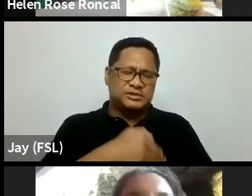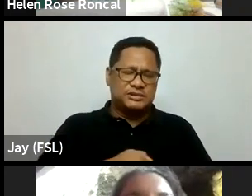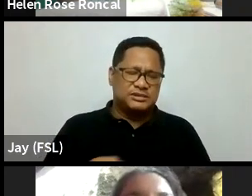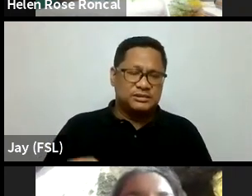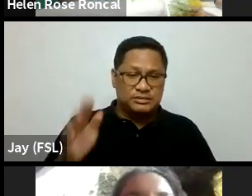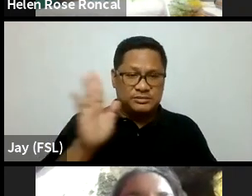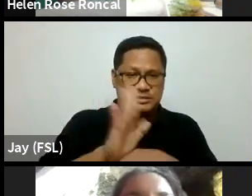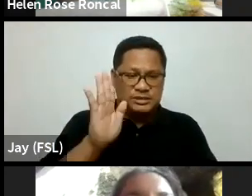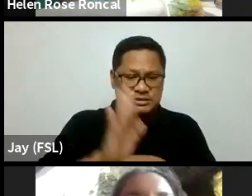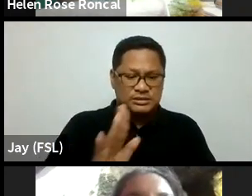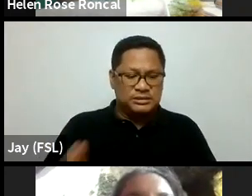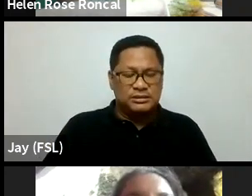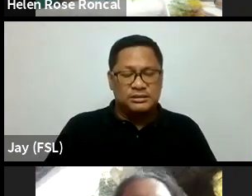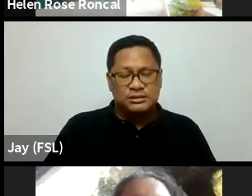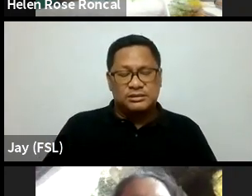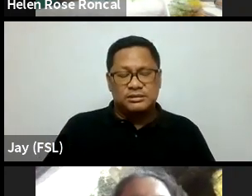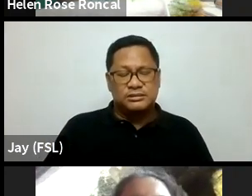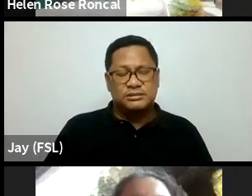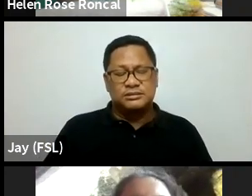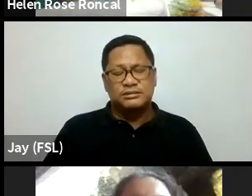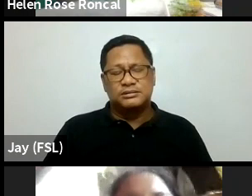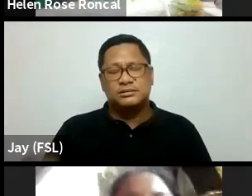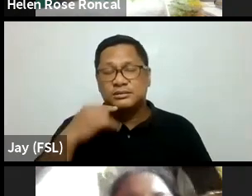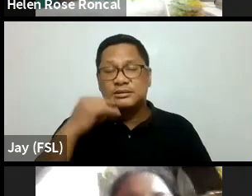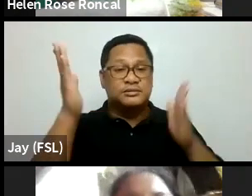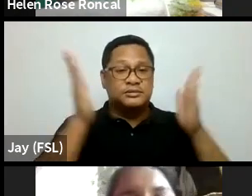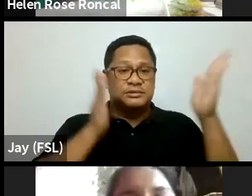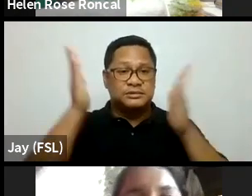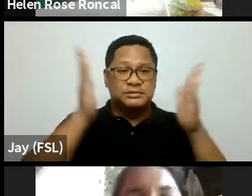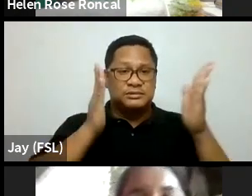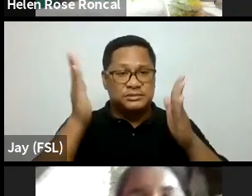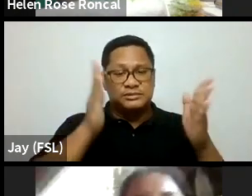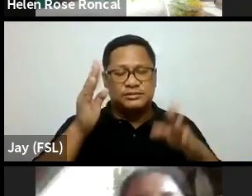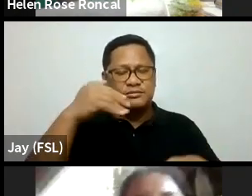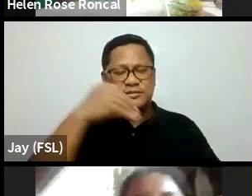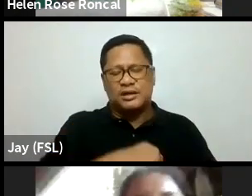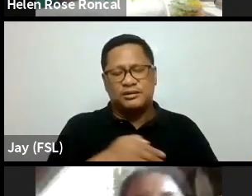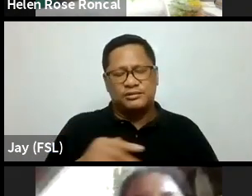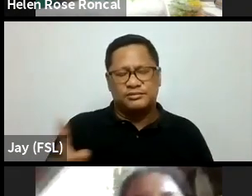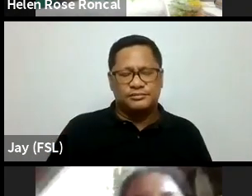business. Oh. Yung servisyo ng banko. Nakita ko sa iyong ano nila.